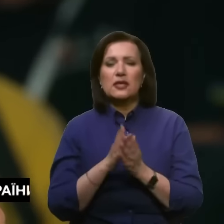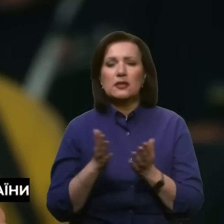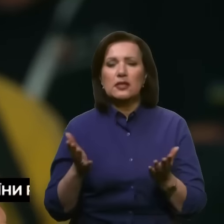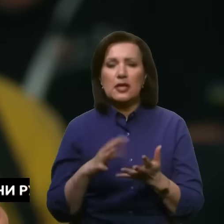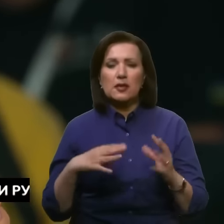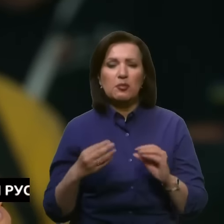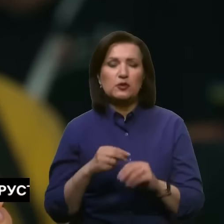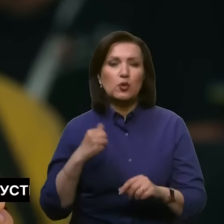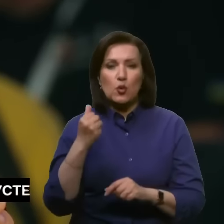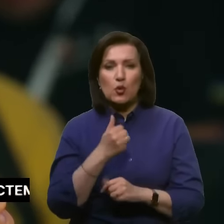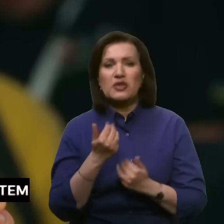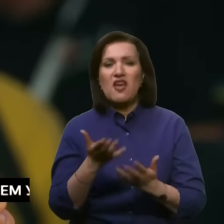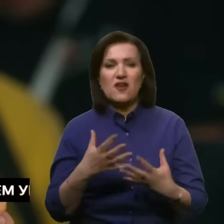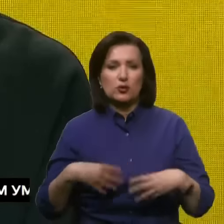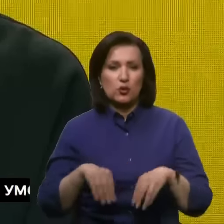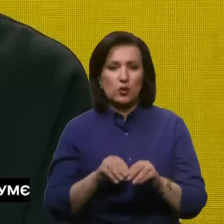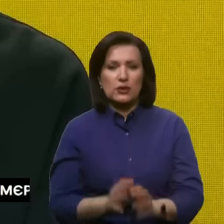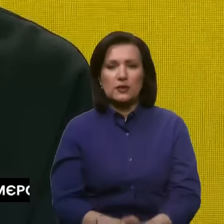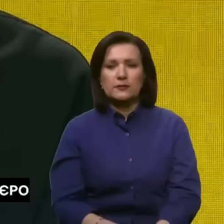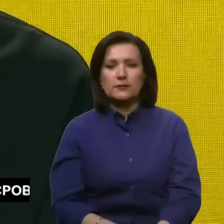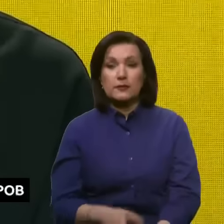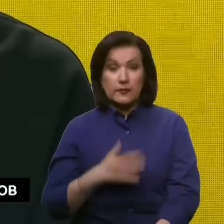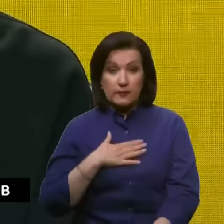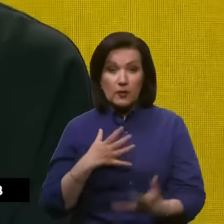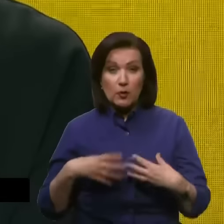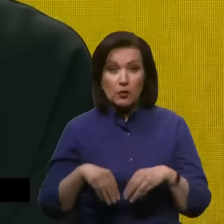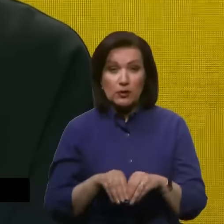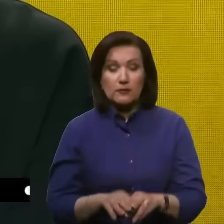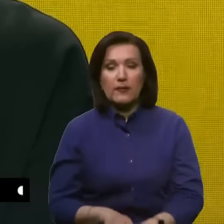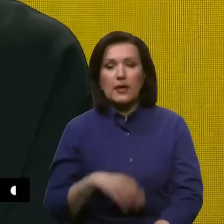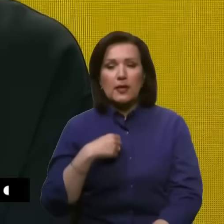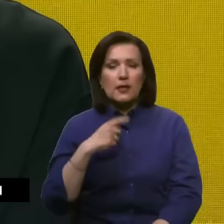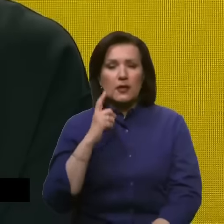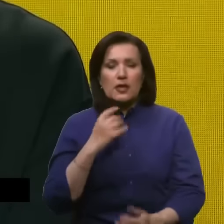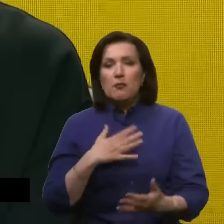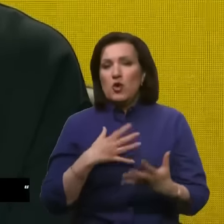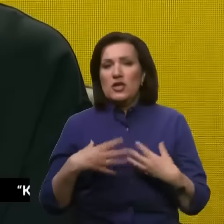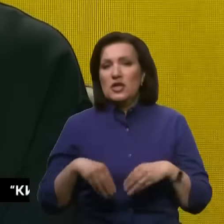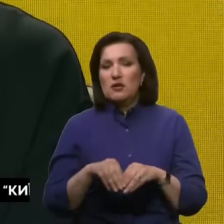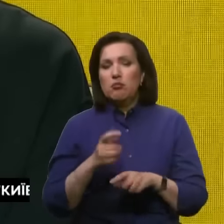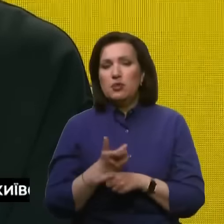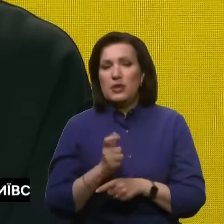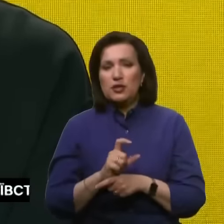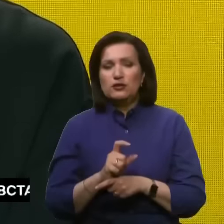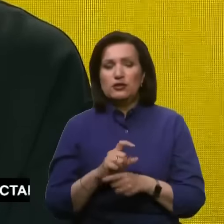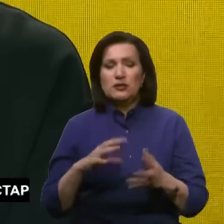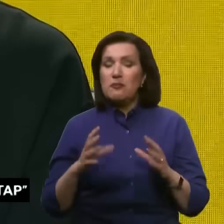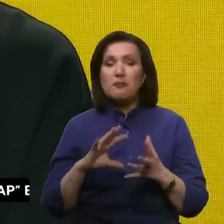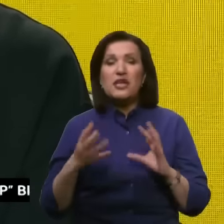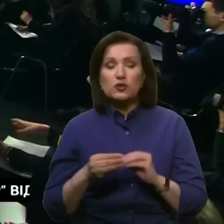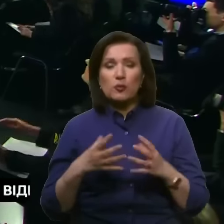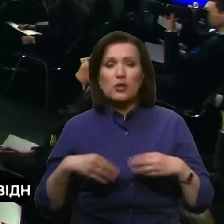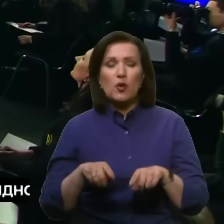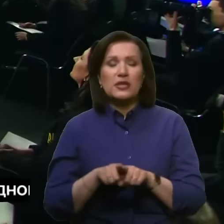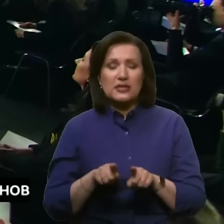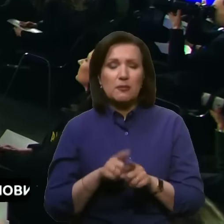які підсумки року для вашої родини? Для моєї родини? Я думаю, для моєї родини підсумки року такі самі, як для